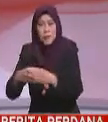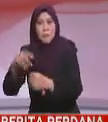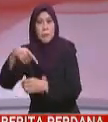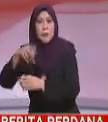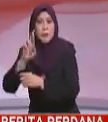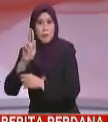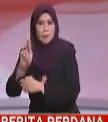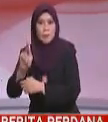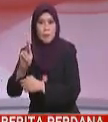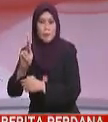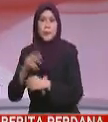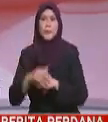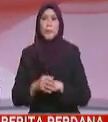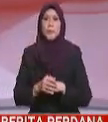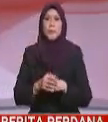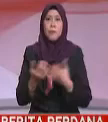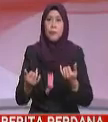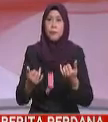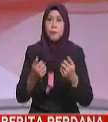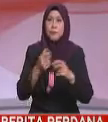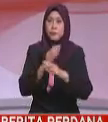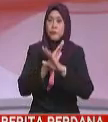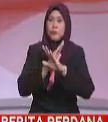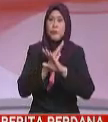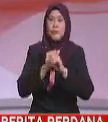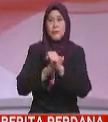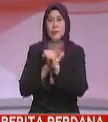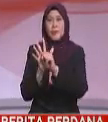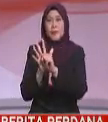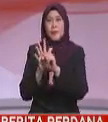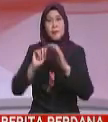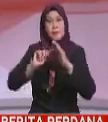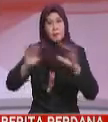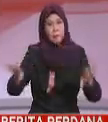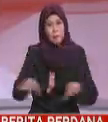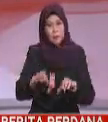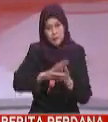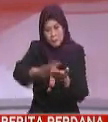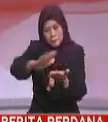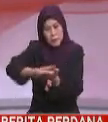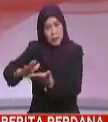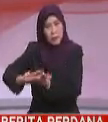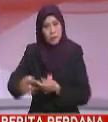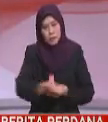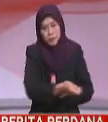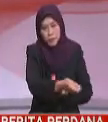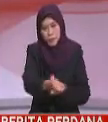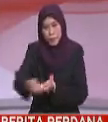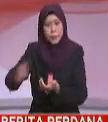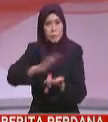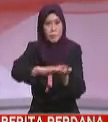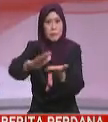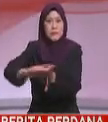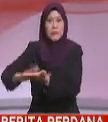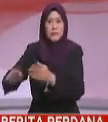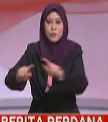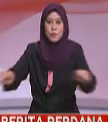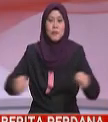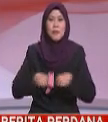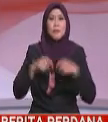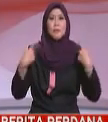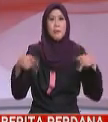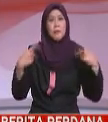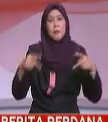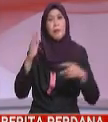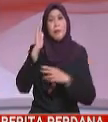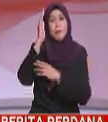prk antara langkah pencegahan covid-19 yang dilaksanakan ialah pembersihan dan sanitasi di semua premis yang dikenal